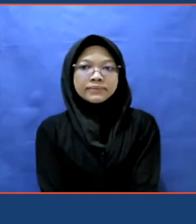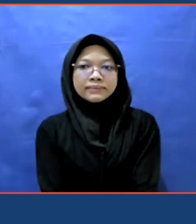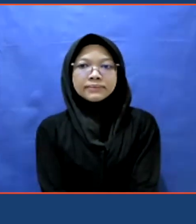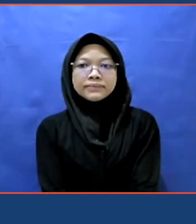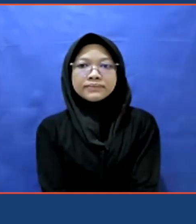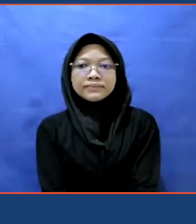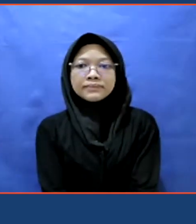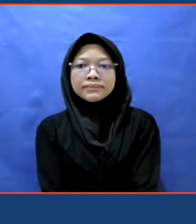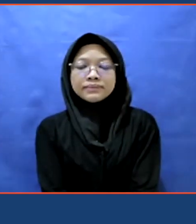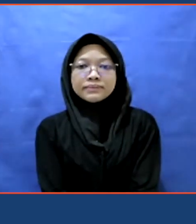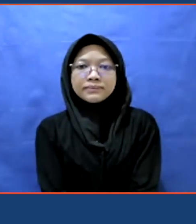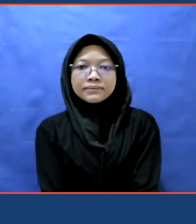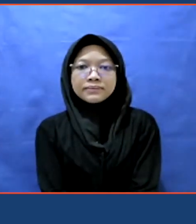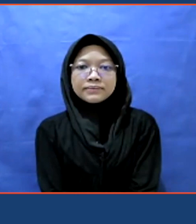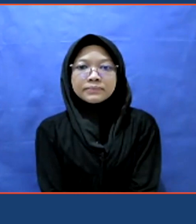oi